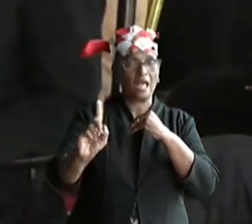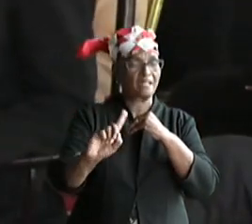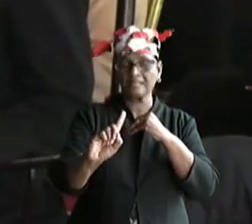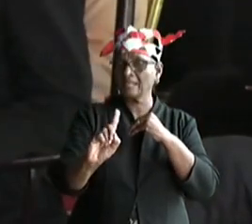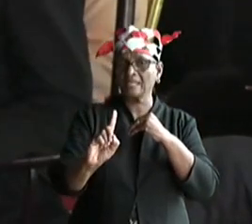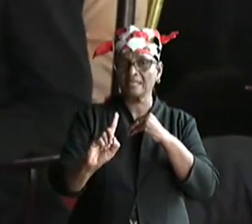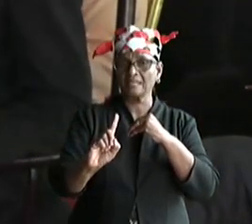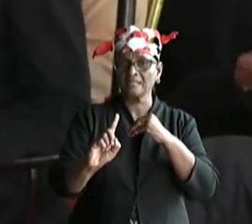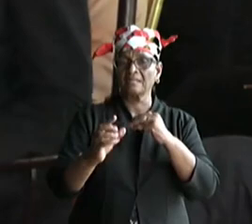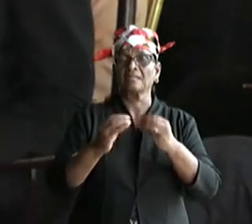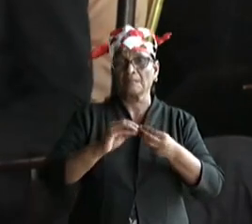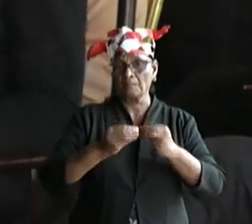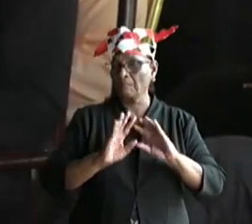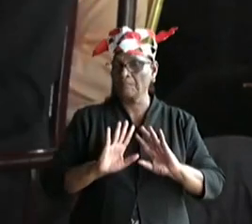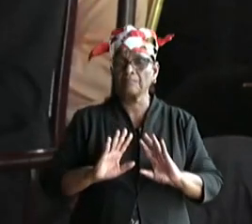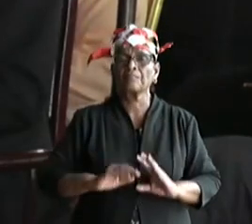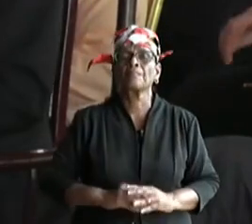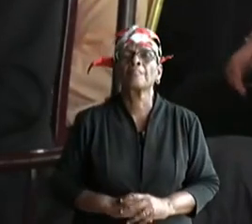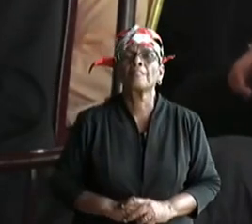aangelegenheden.